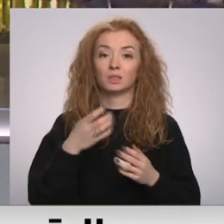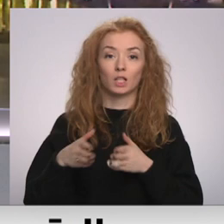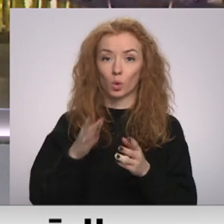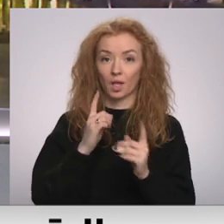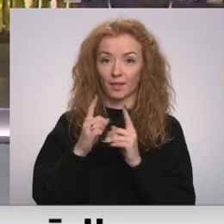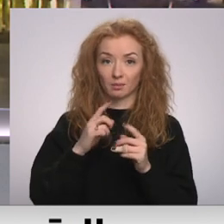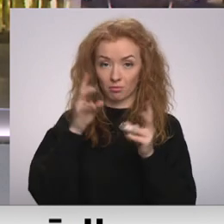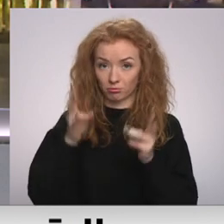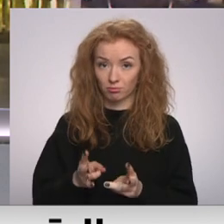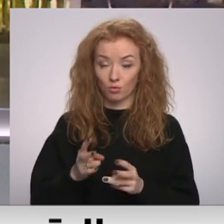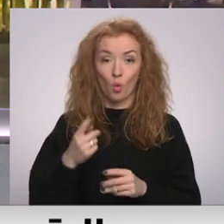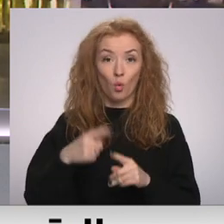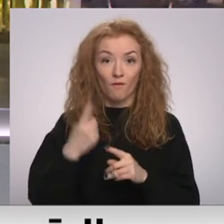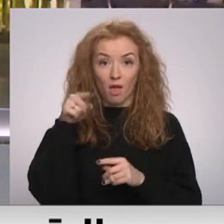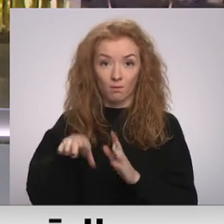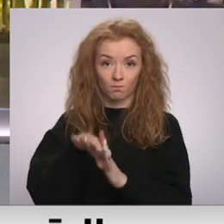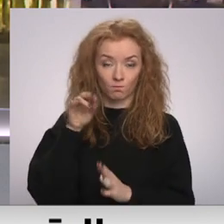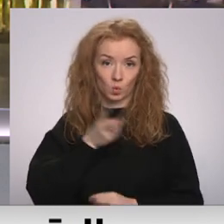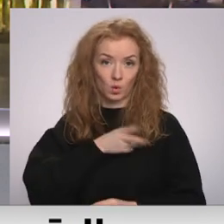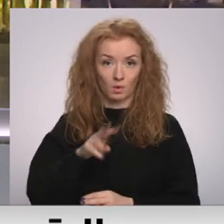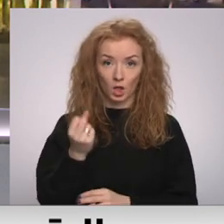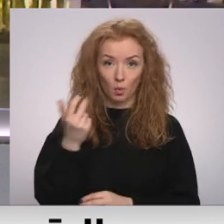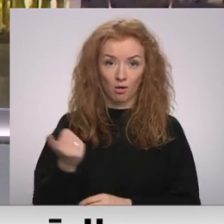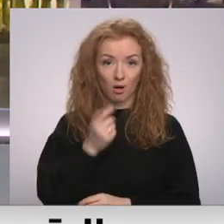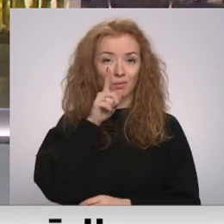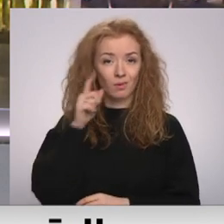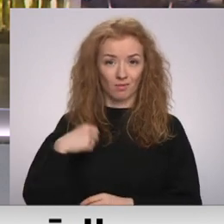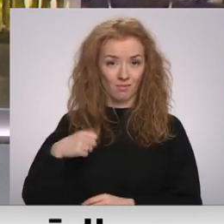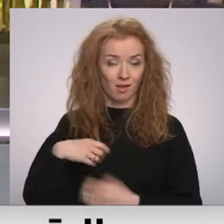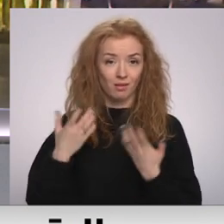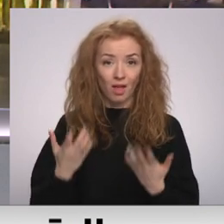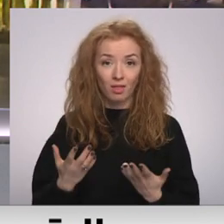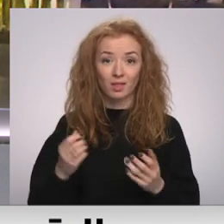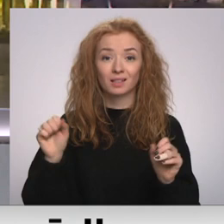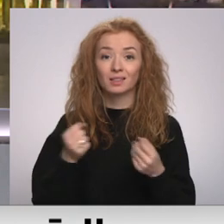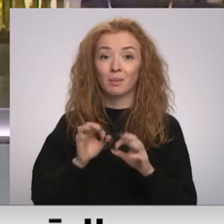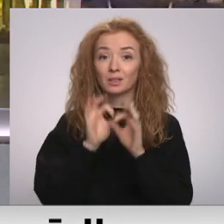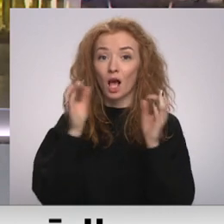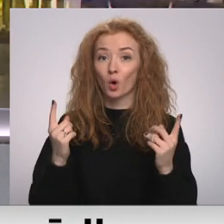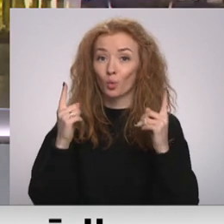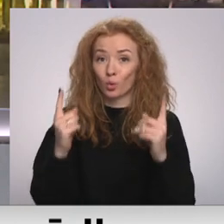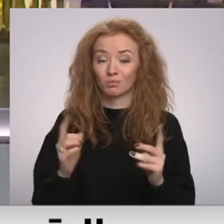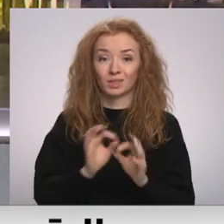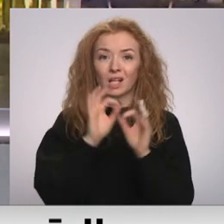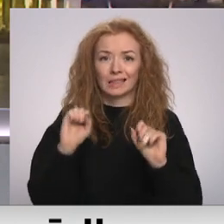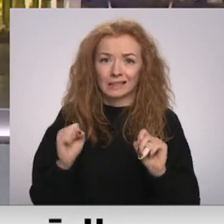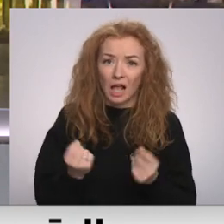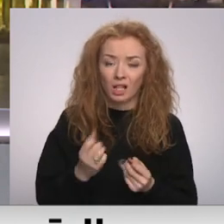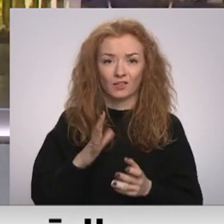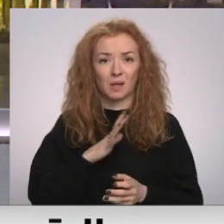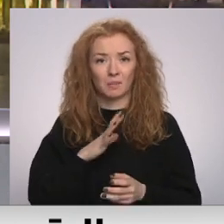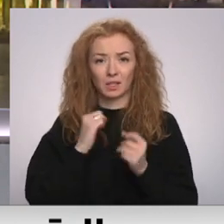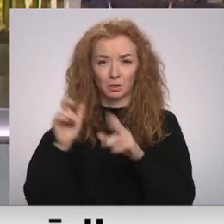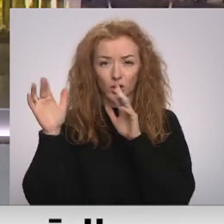negadījumi. Vienā no tiem dzīvību zaudējusi 12 gadus veca meitene. Tieši ziemas sākuma posmā, kad tikko sācies sals vai bijusi